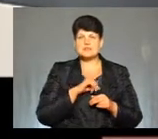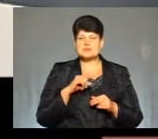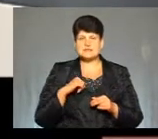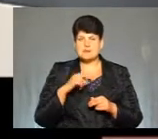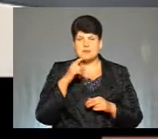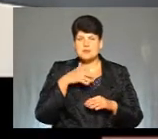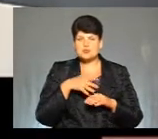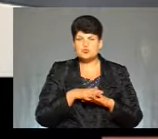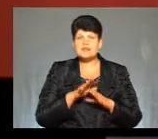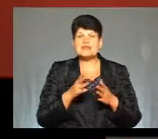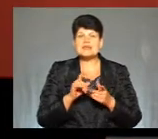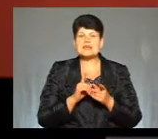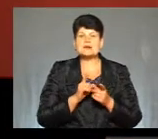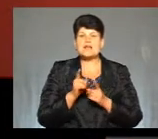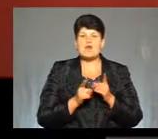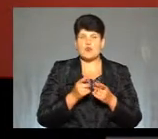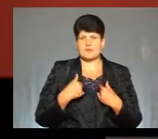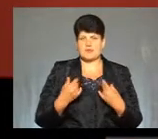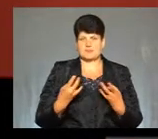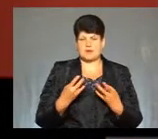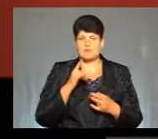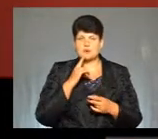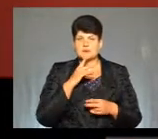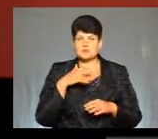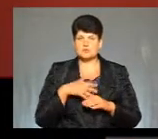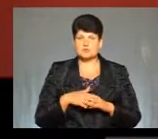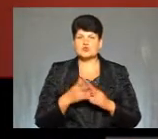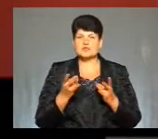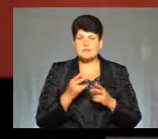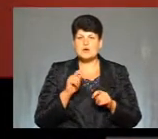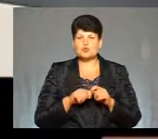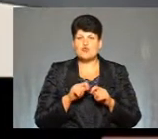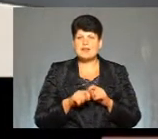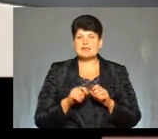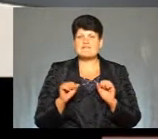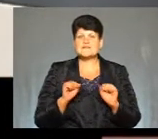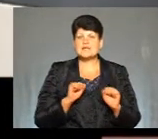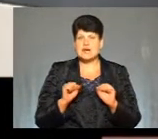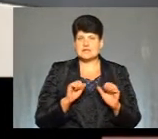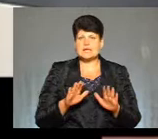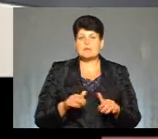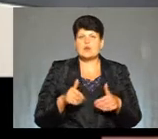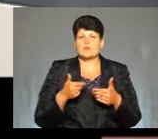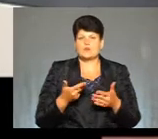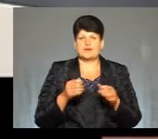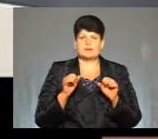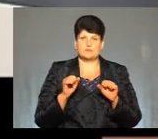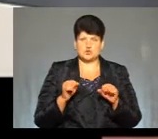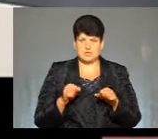які реформи нам треба, поки ми не зрозуміємо, що треба контролювати владу і пропонувати